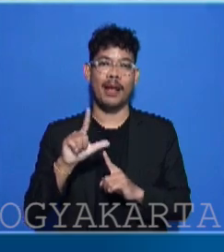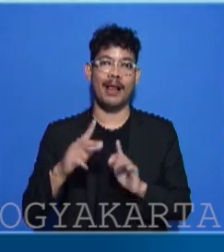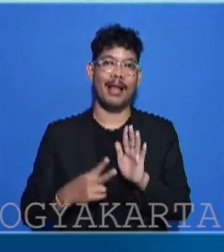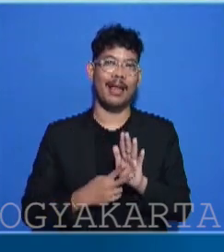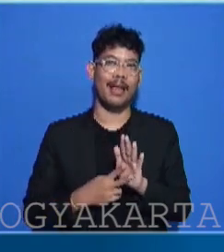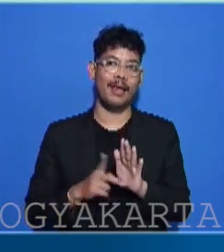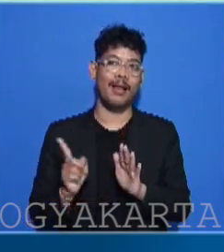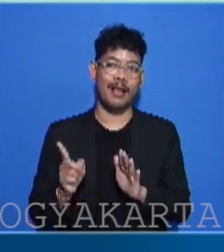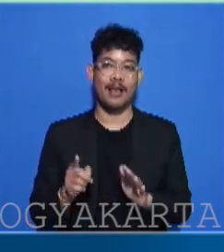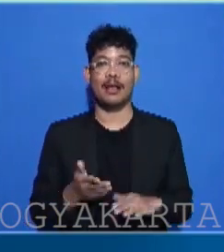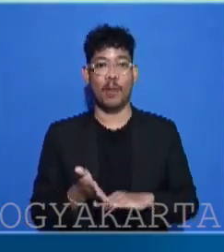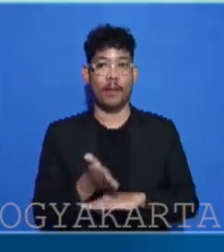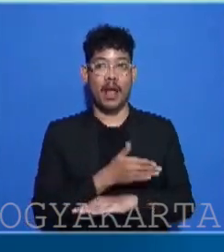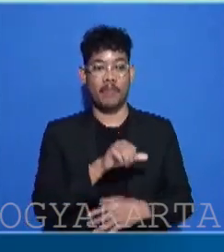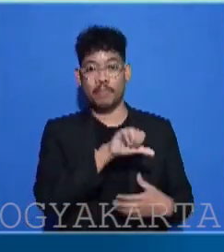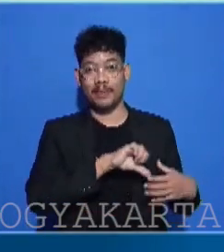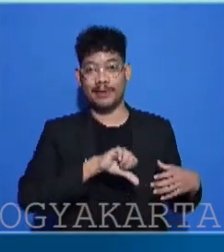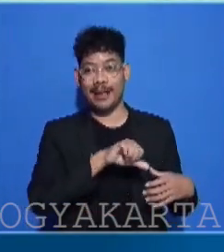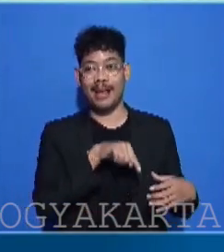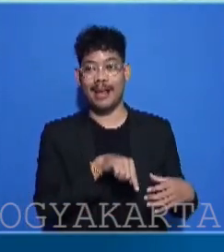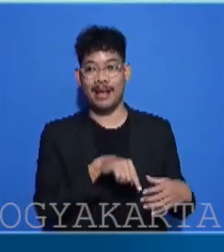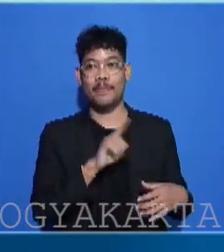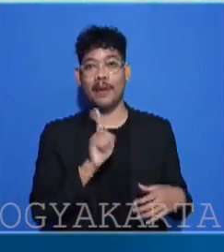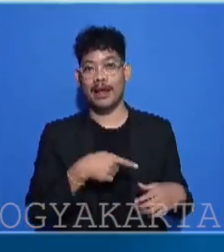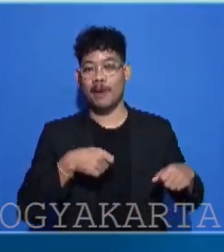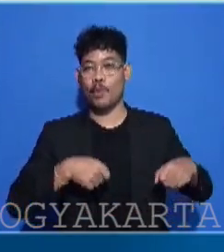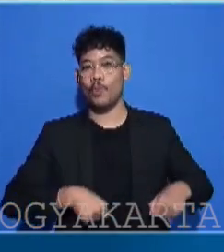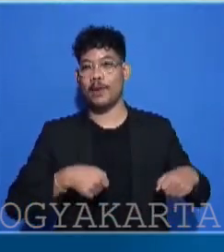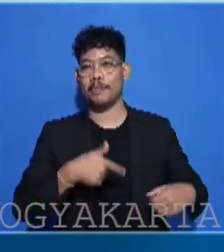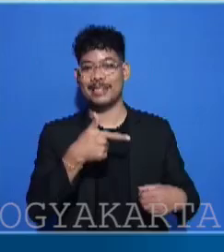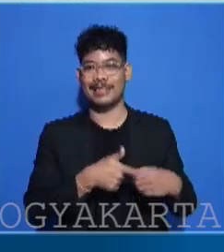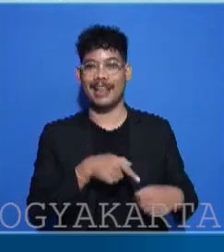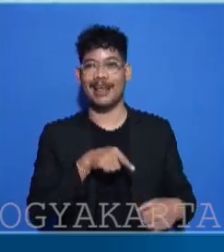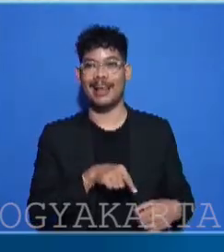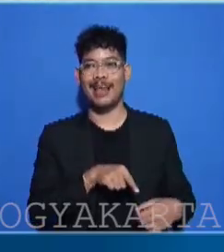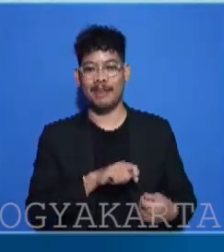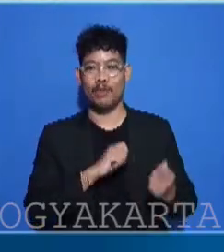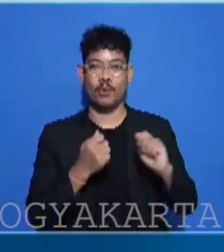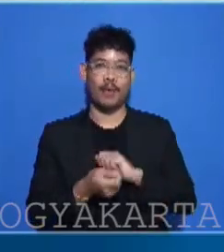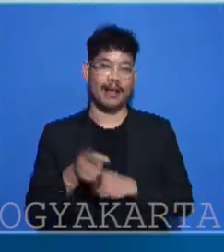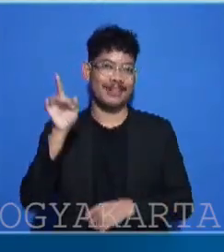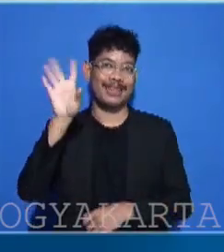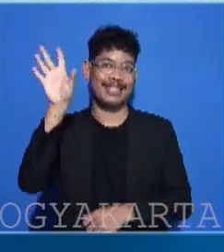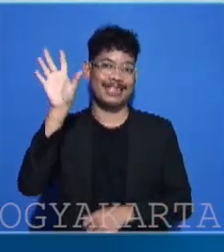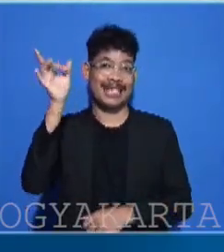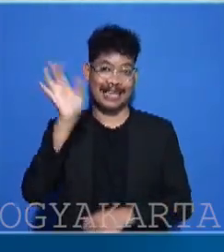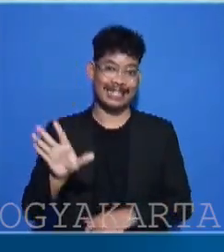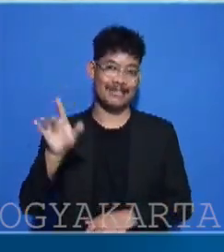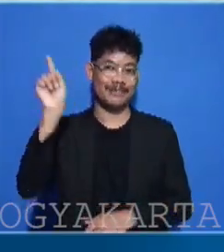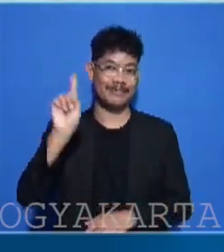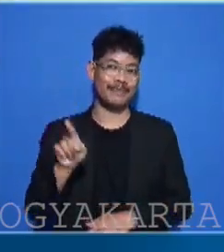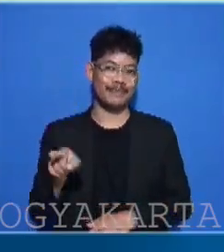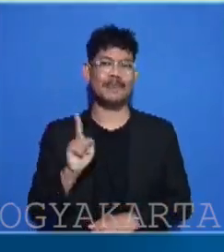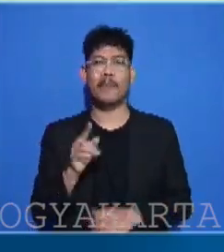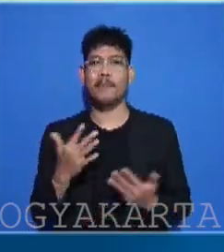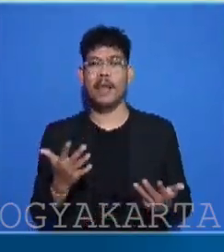dalam pengairan lahan pertanian menggunakan pompa air berbahan bakar minyak, kini beralih menggunakan tenaga listrik. Seperti yang dirasakan oleh